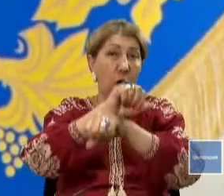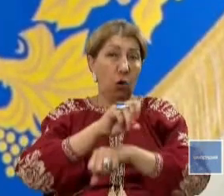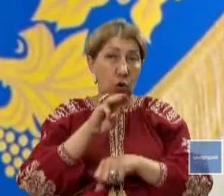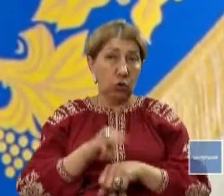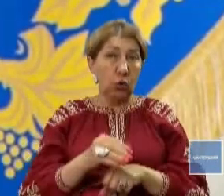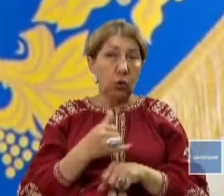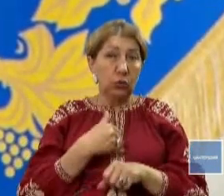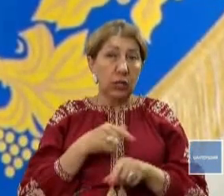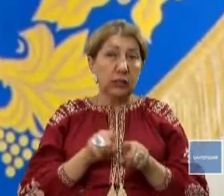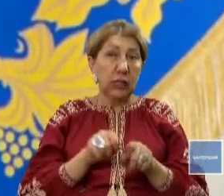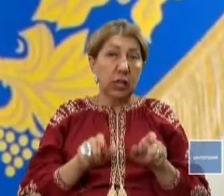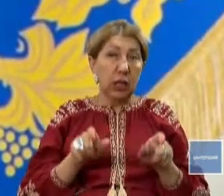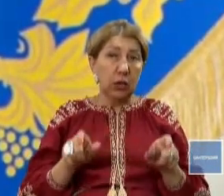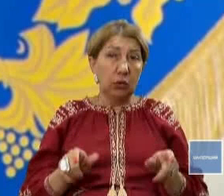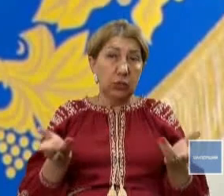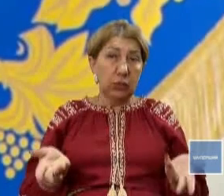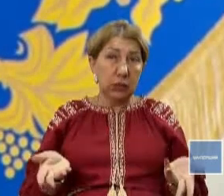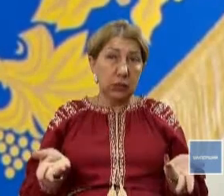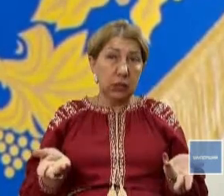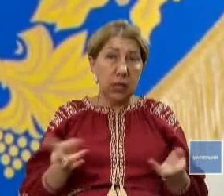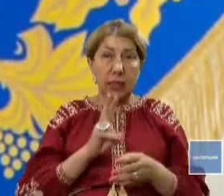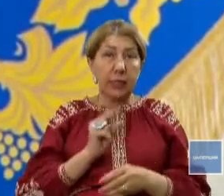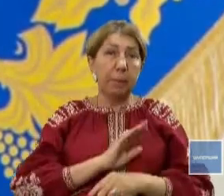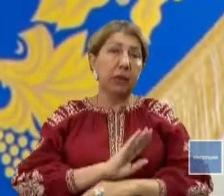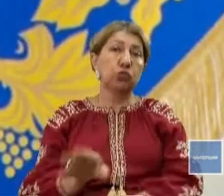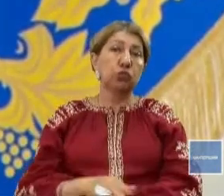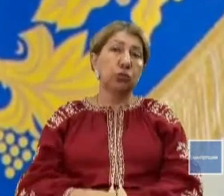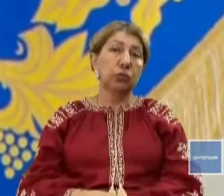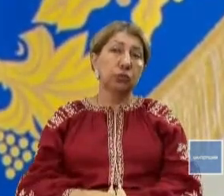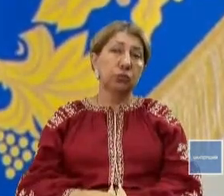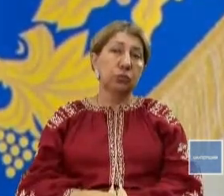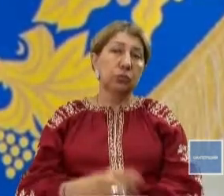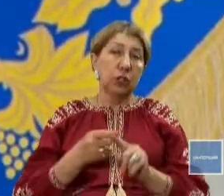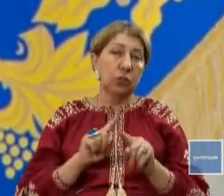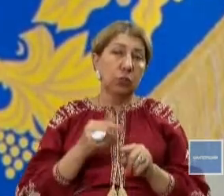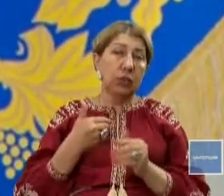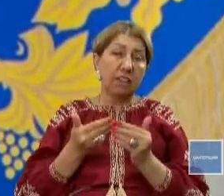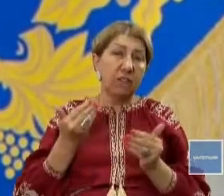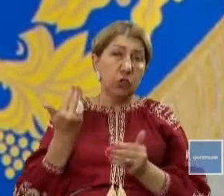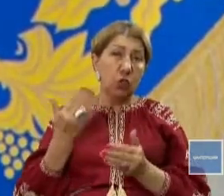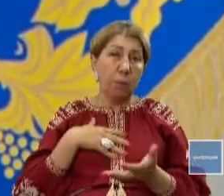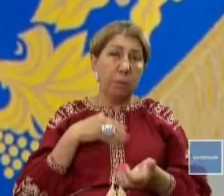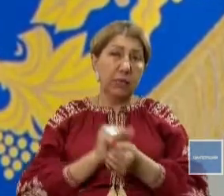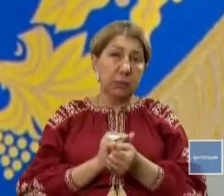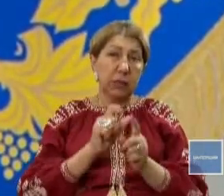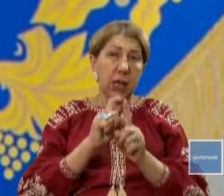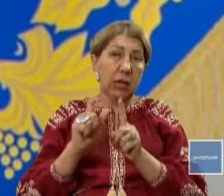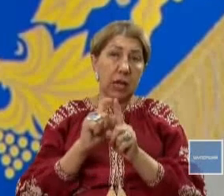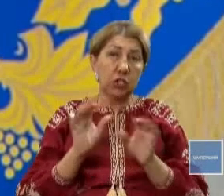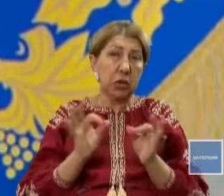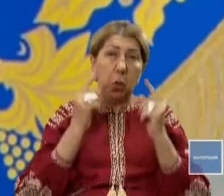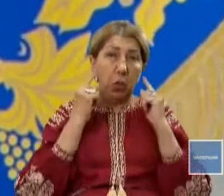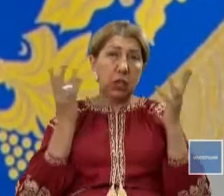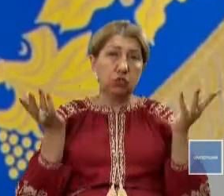нас такі люди не працюють. Тому я від нього такі принципіальні речі ніколи не